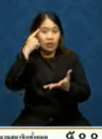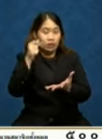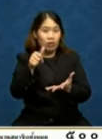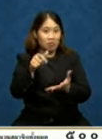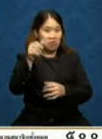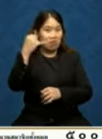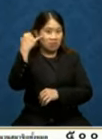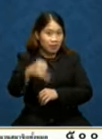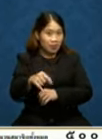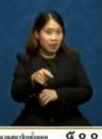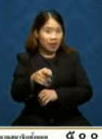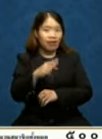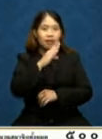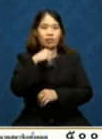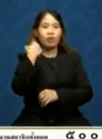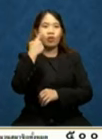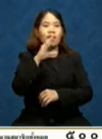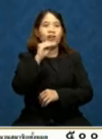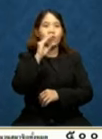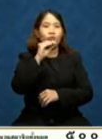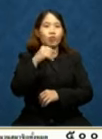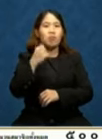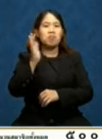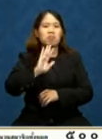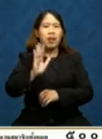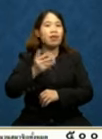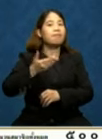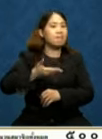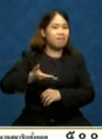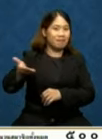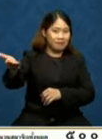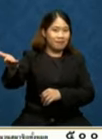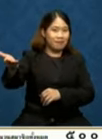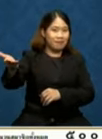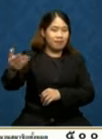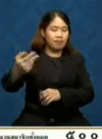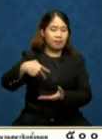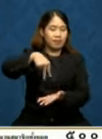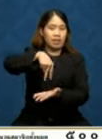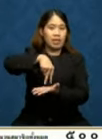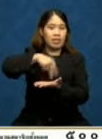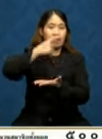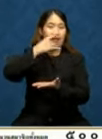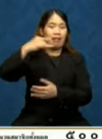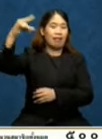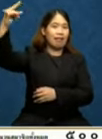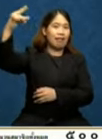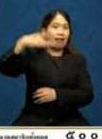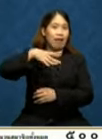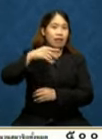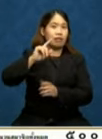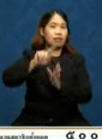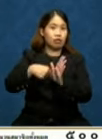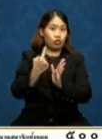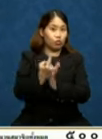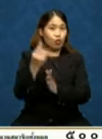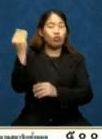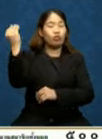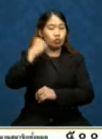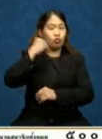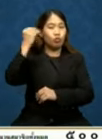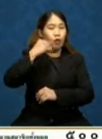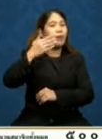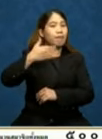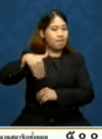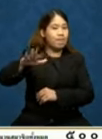ไม่ครับไปยืนตากแดดเลยครับ1ชั่วโมงครับทุกวันครับผู้ใหญ่นะครับไปเลย